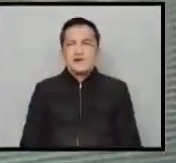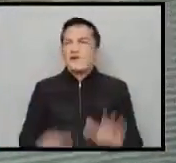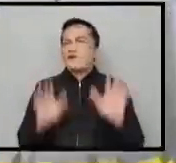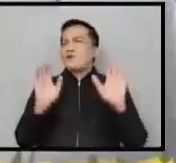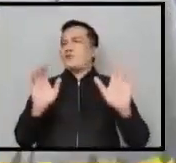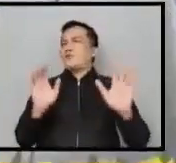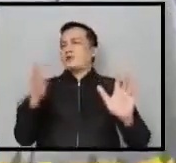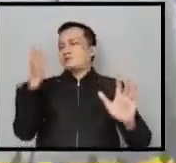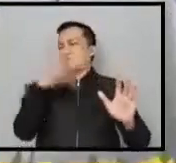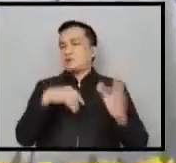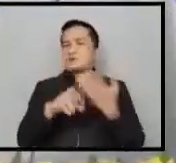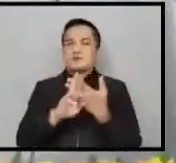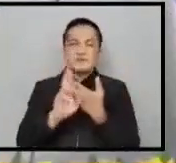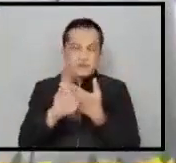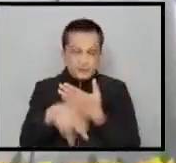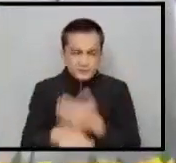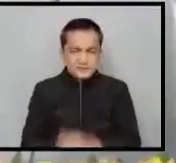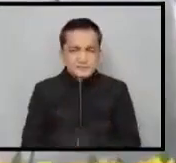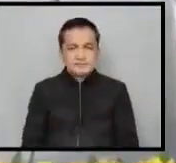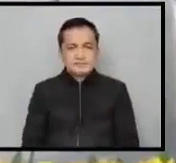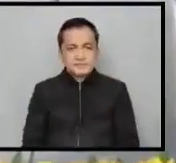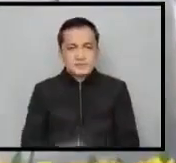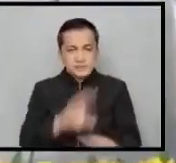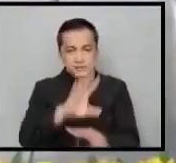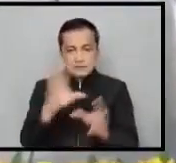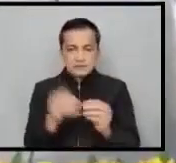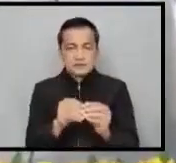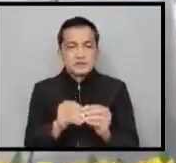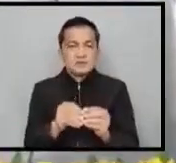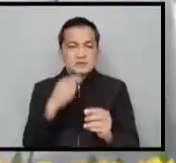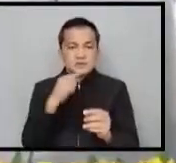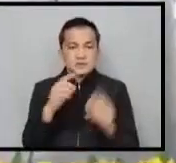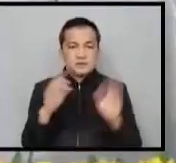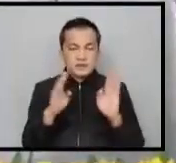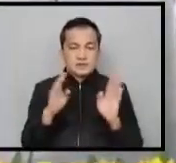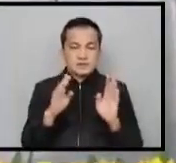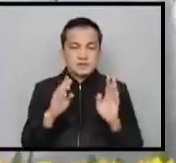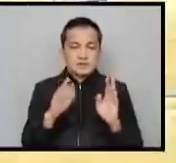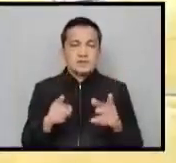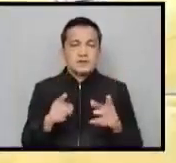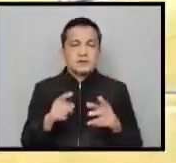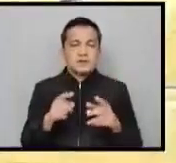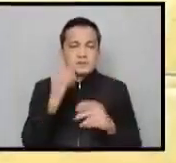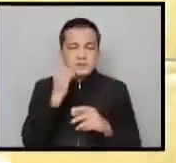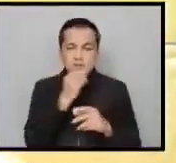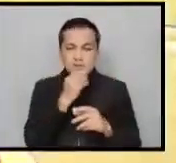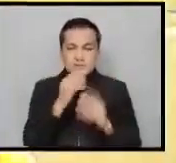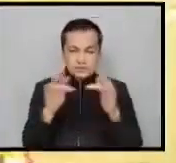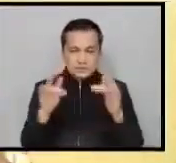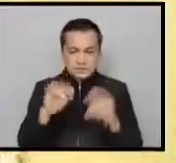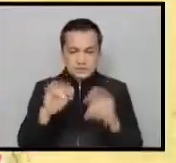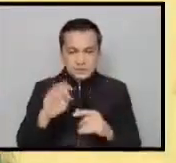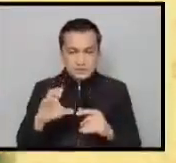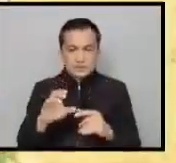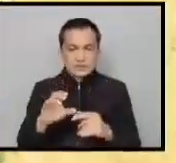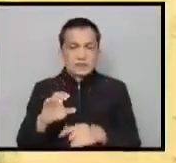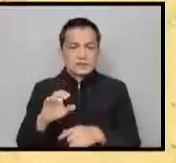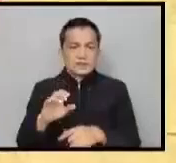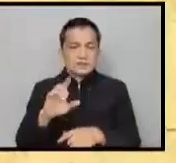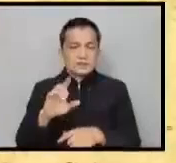return! Sa kabuuan, ayon sa Baguio Flower Festival Foundation Incorporated at ng lokal na pamahalaan ng